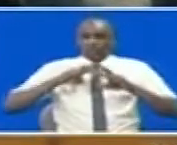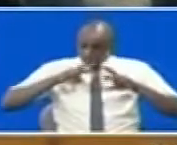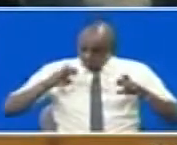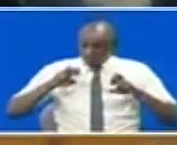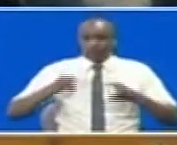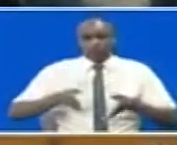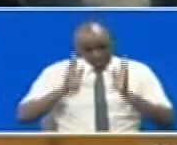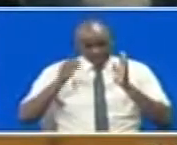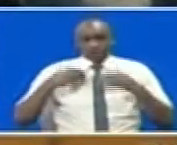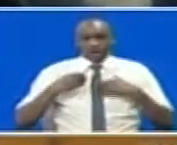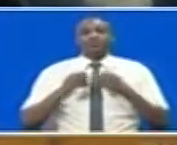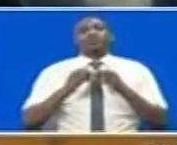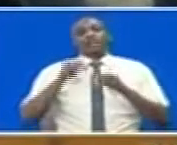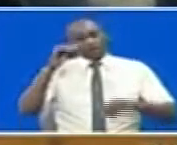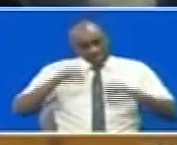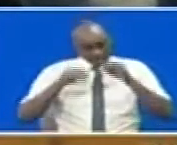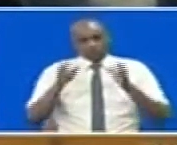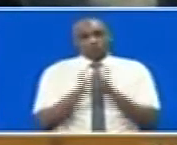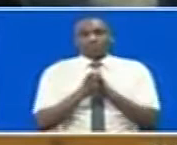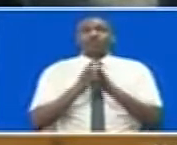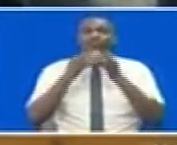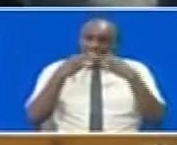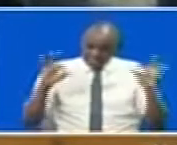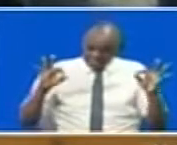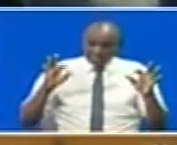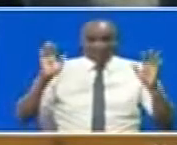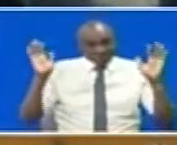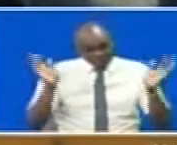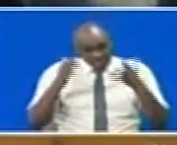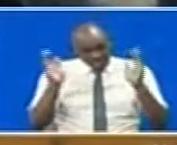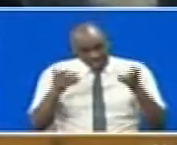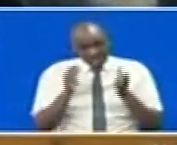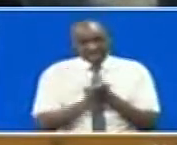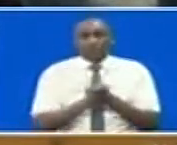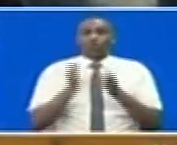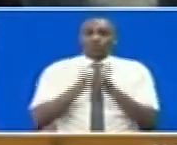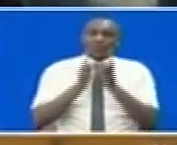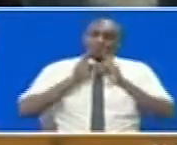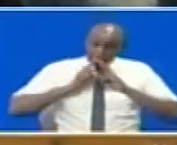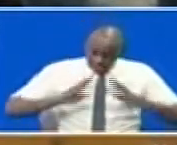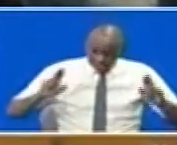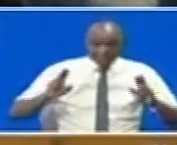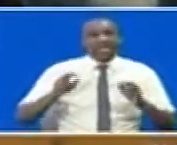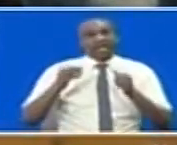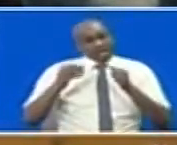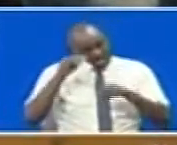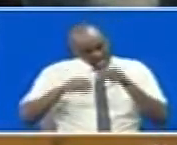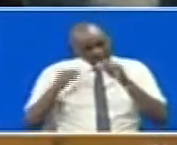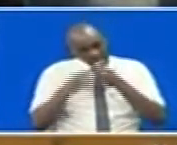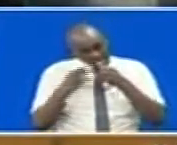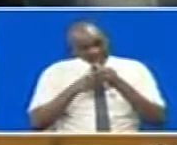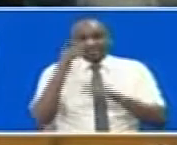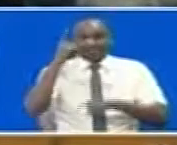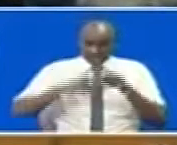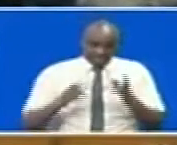vile tutakuwa na uchaguzi wenye huru na wa haki na wa amani tarehe 8 mwezi wa 8